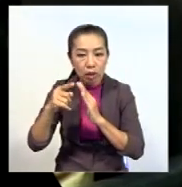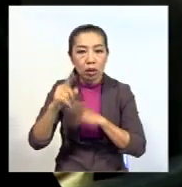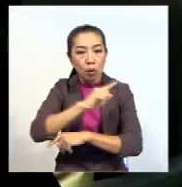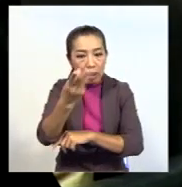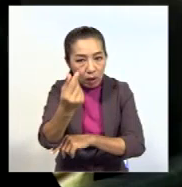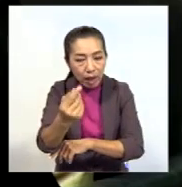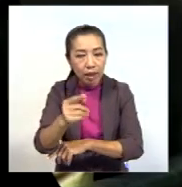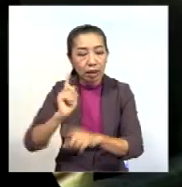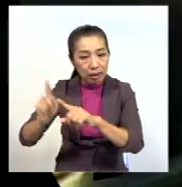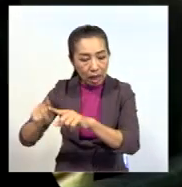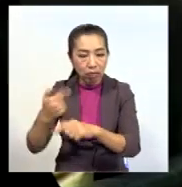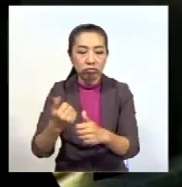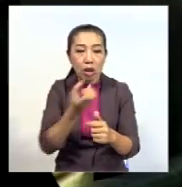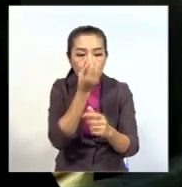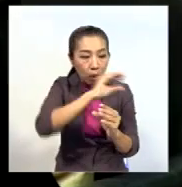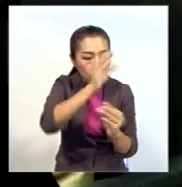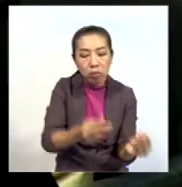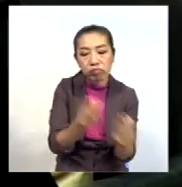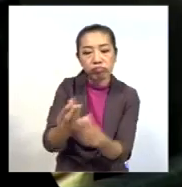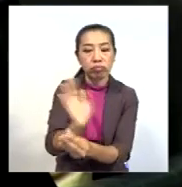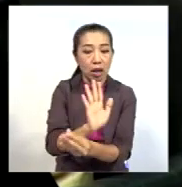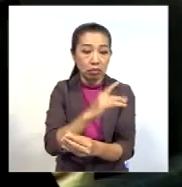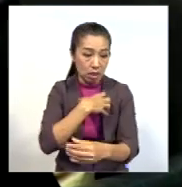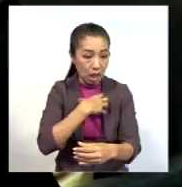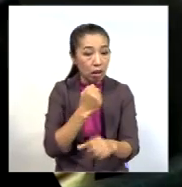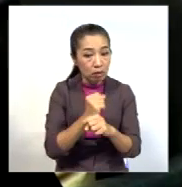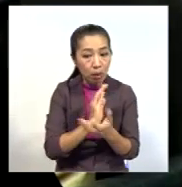และขอความกรุณางดรีดเคารพศพหากจะร่วม